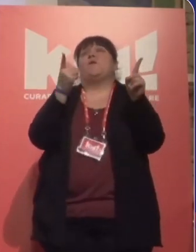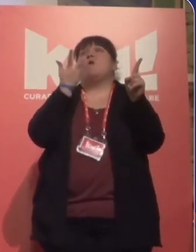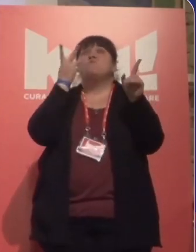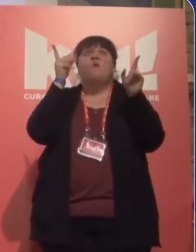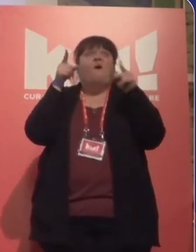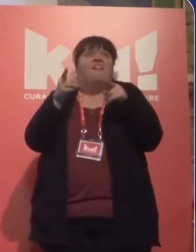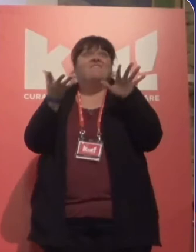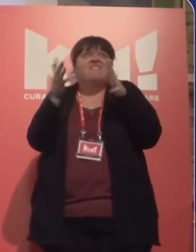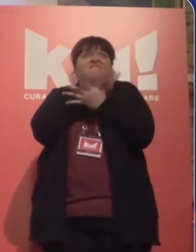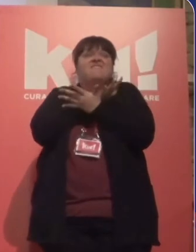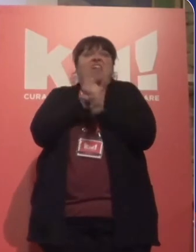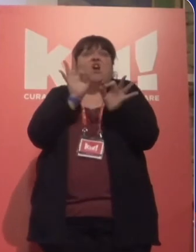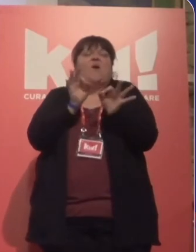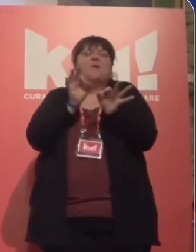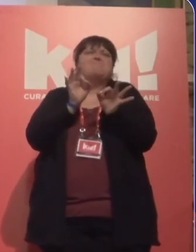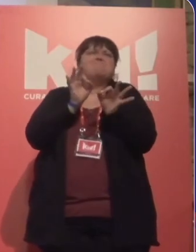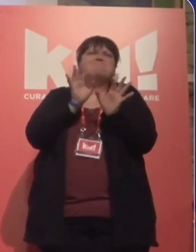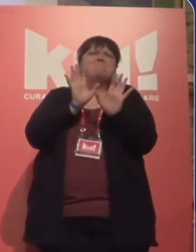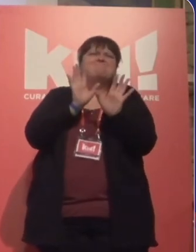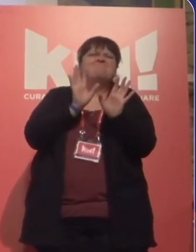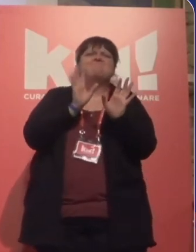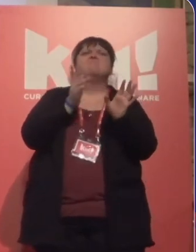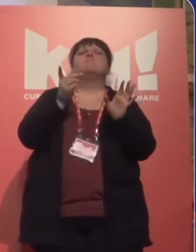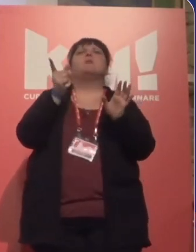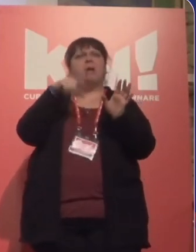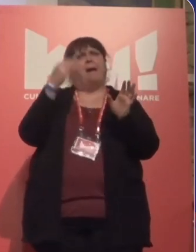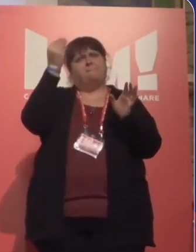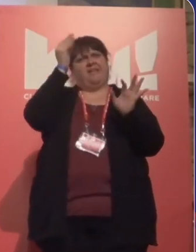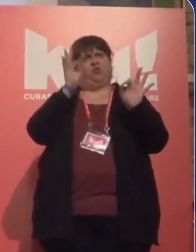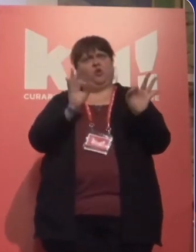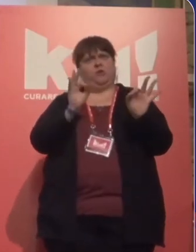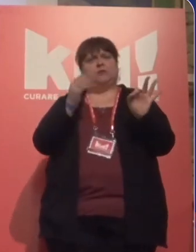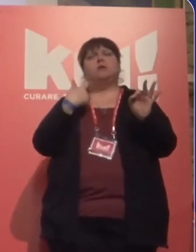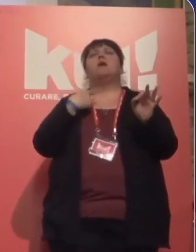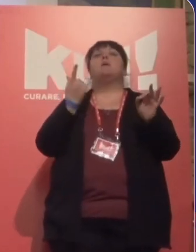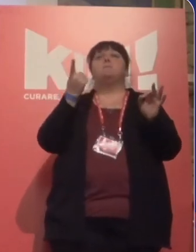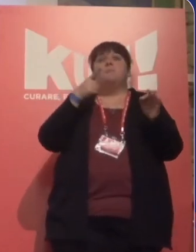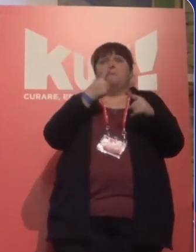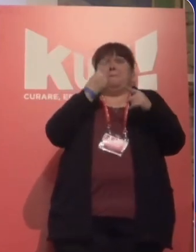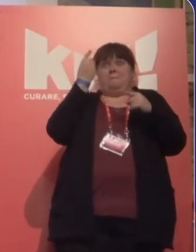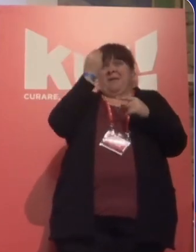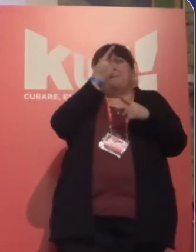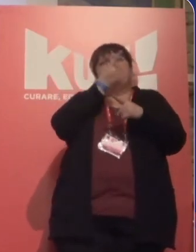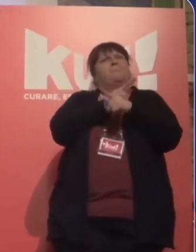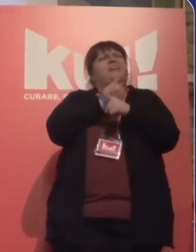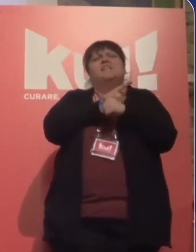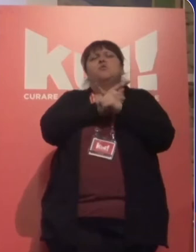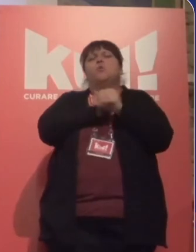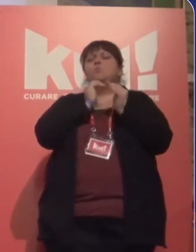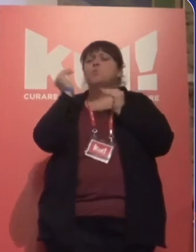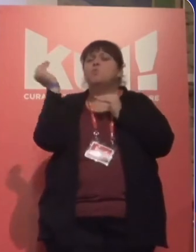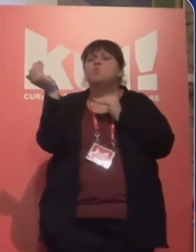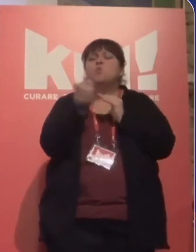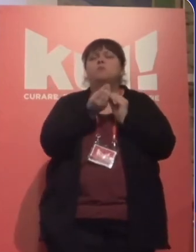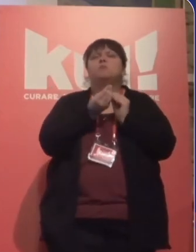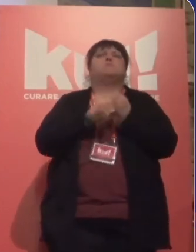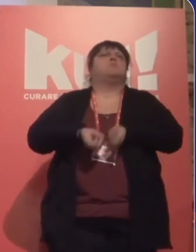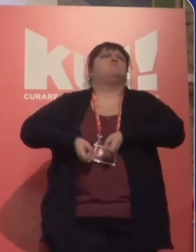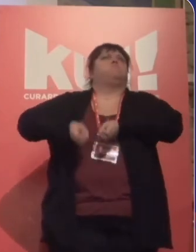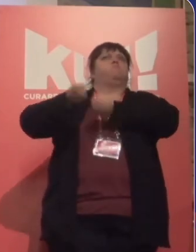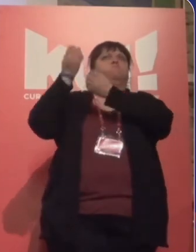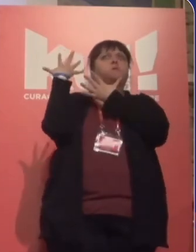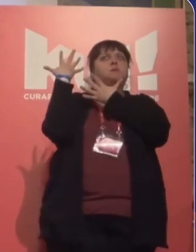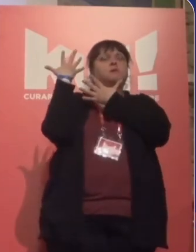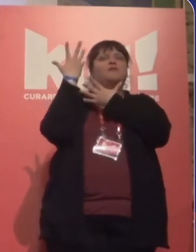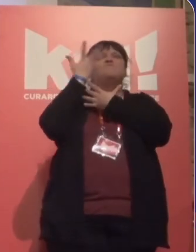il pressante il bisogno di lasciarci tutto alle spalle e di correre verso il nuovo prima discutevamo del fatto che in questa sala